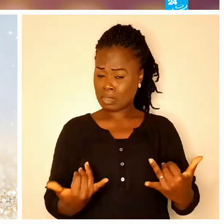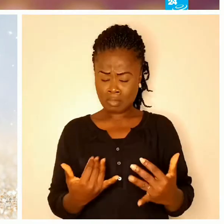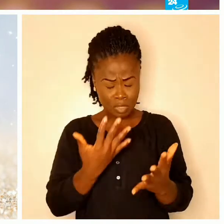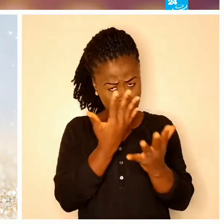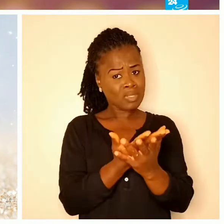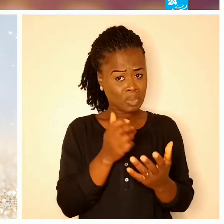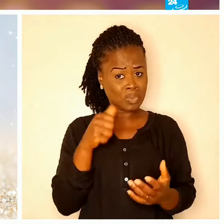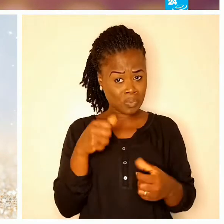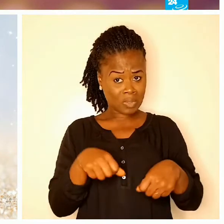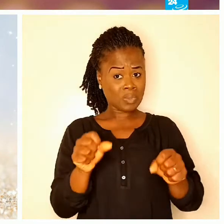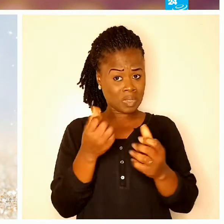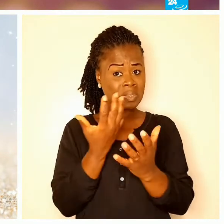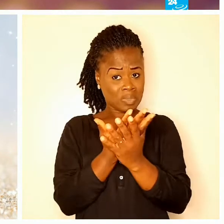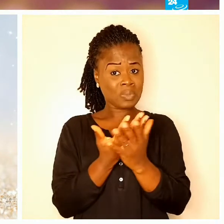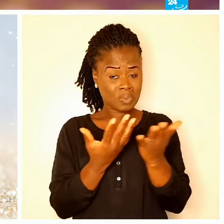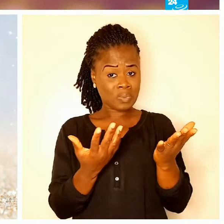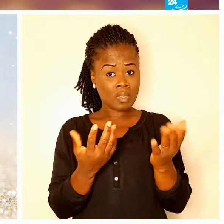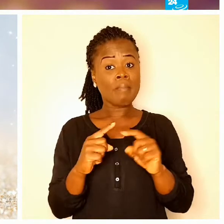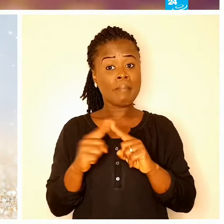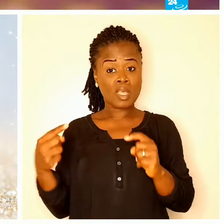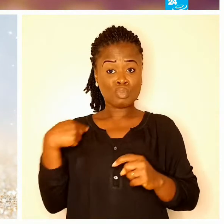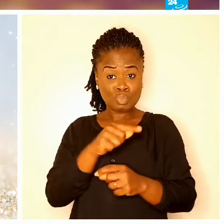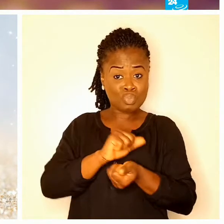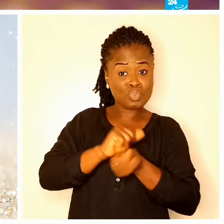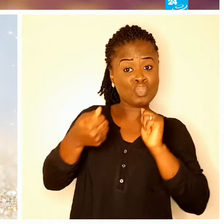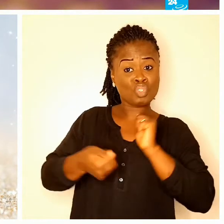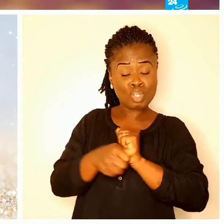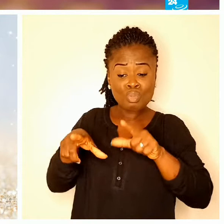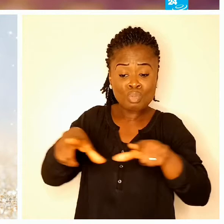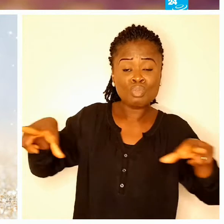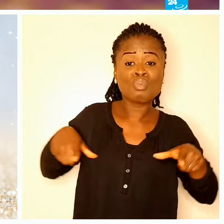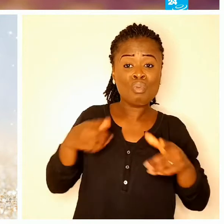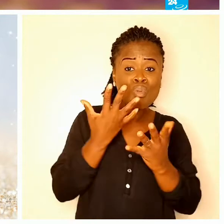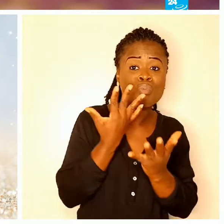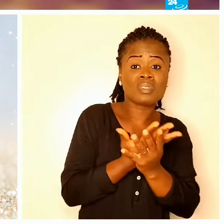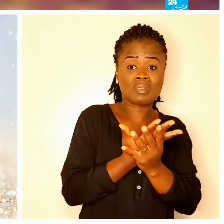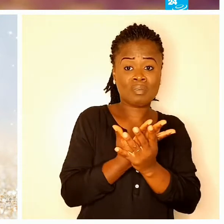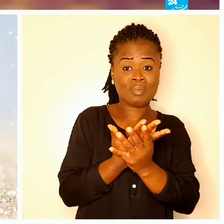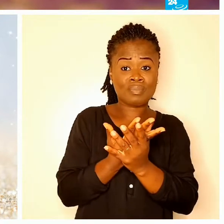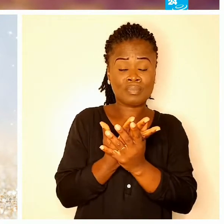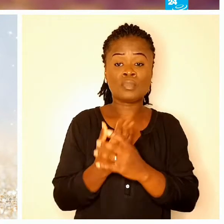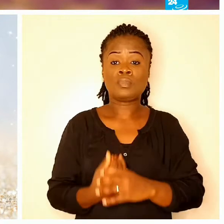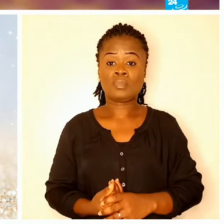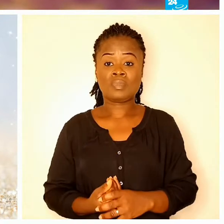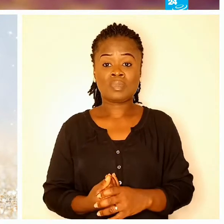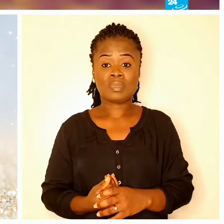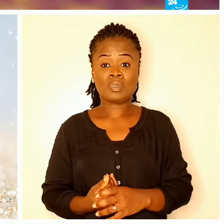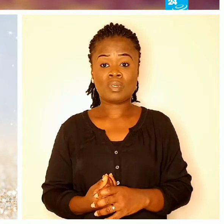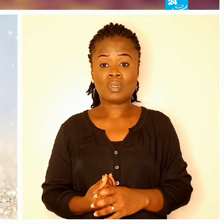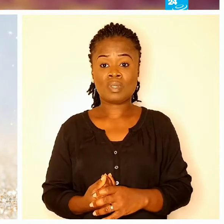où nous parlons. C'est seulement le lieu de sa réclusion qui a changé. Il était seul à